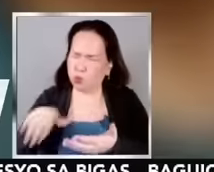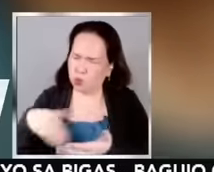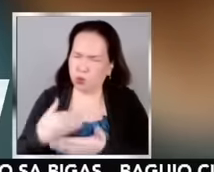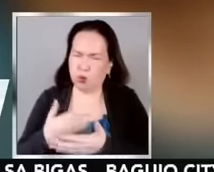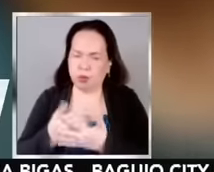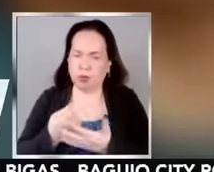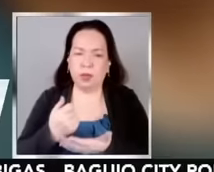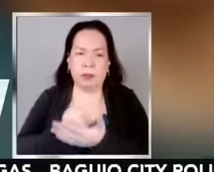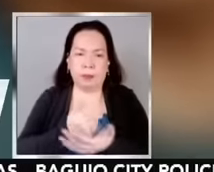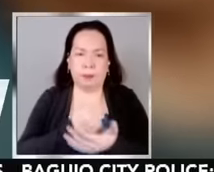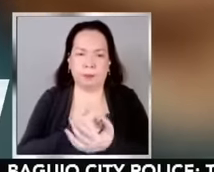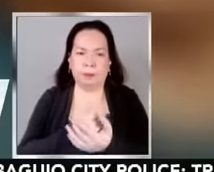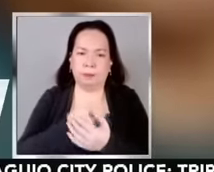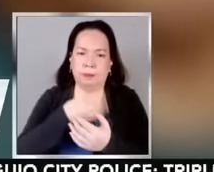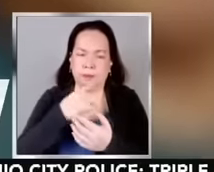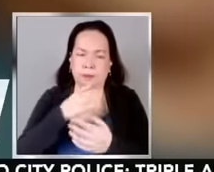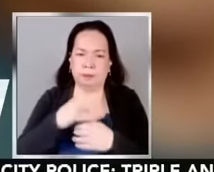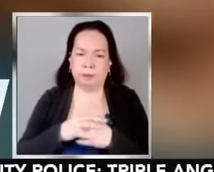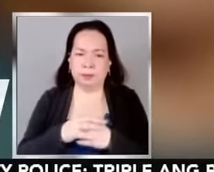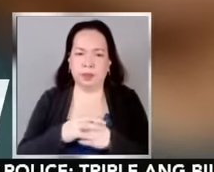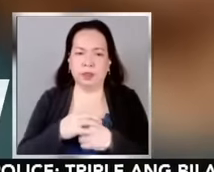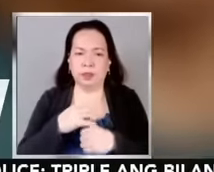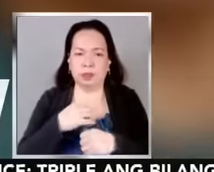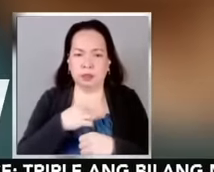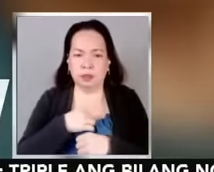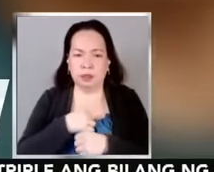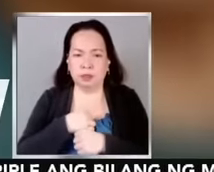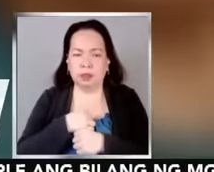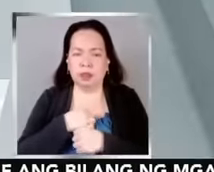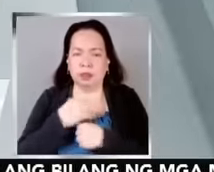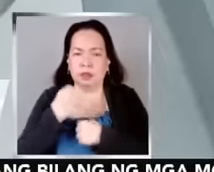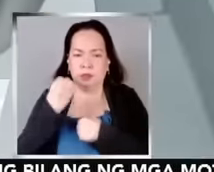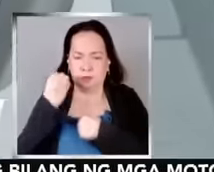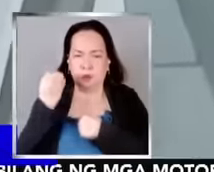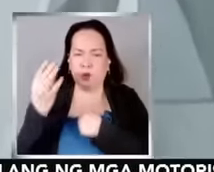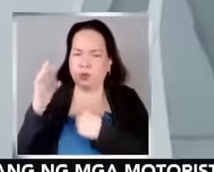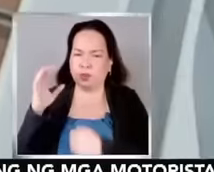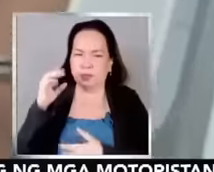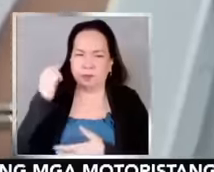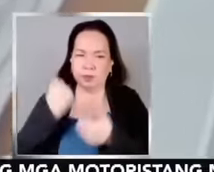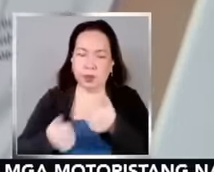natin. Tawag ko rin ito kay Secretary Toots Ogle. Para sa